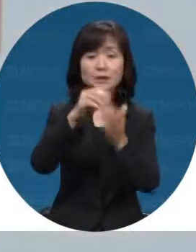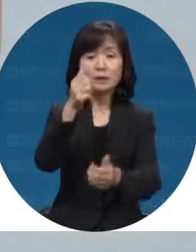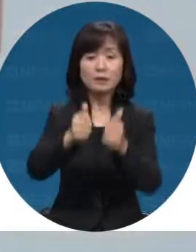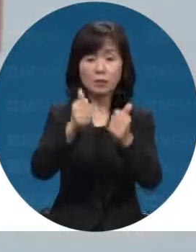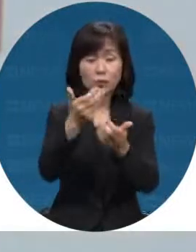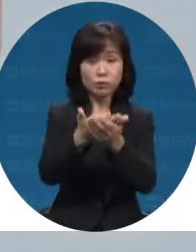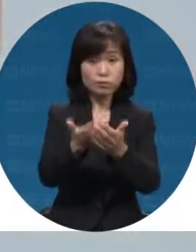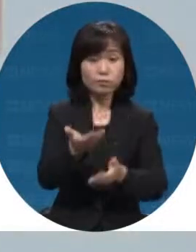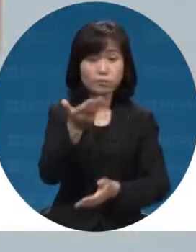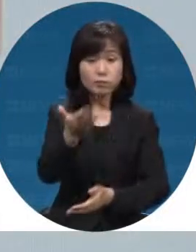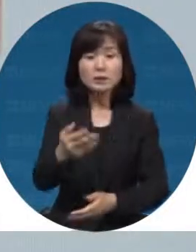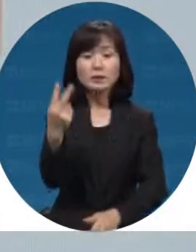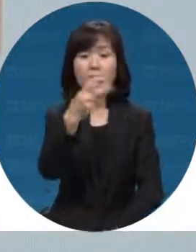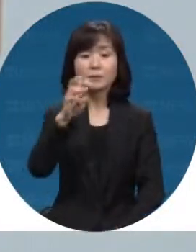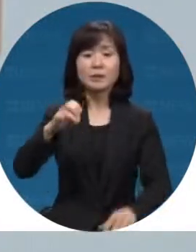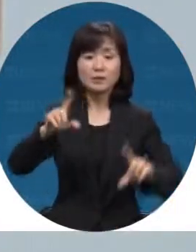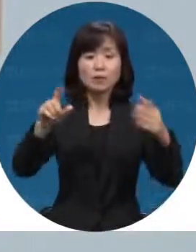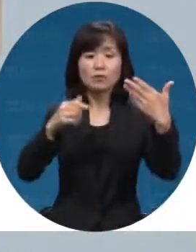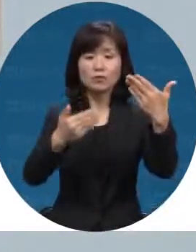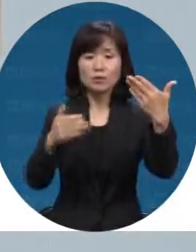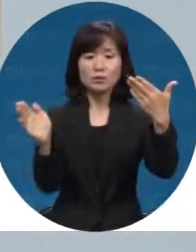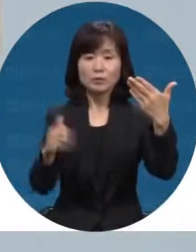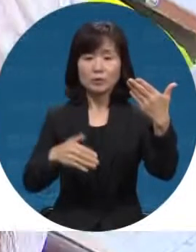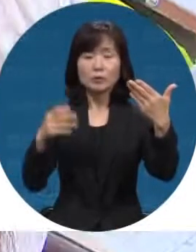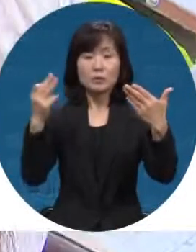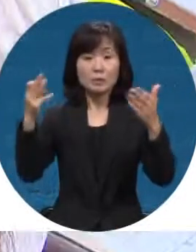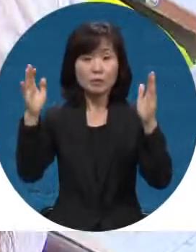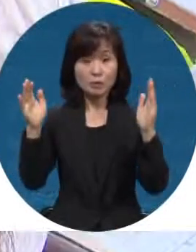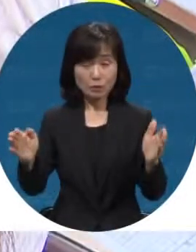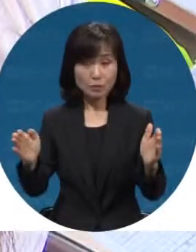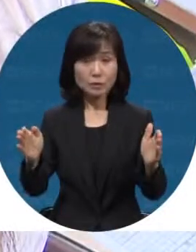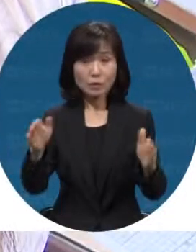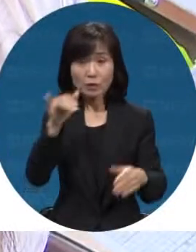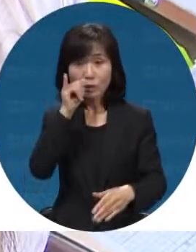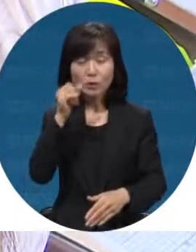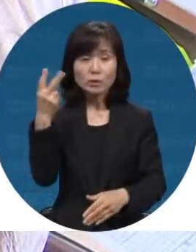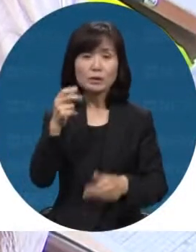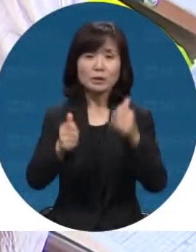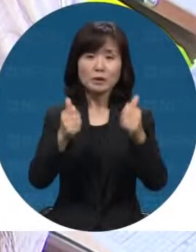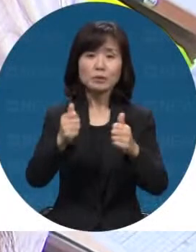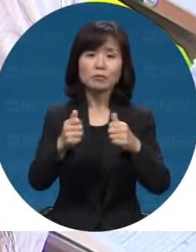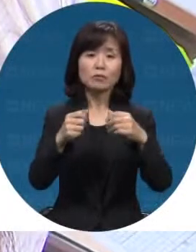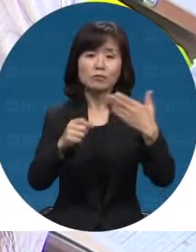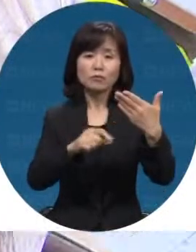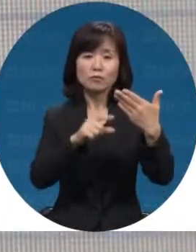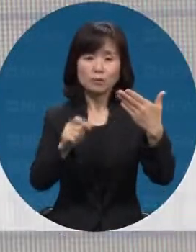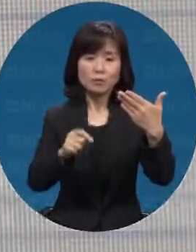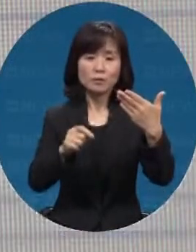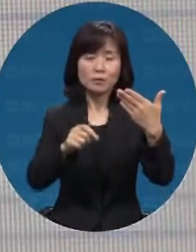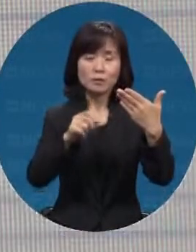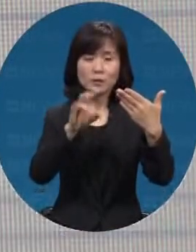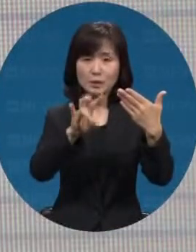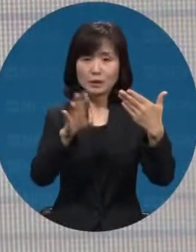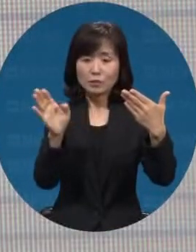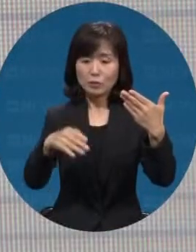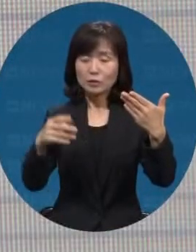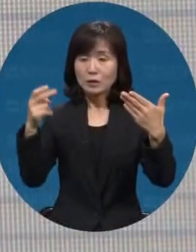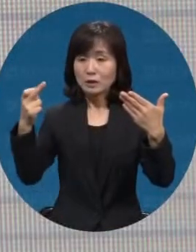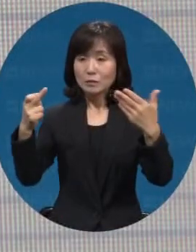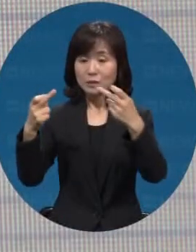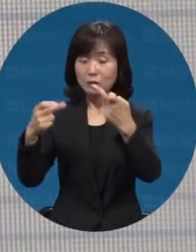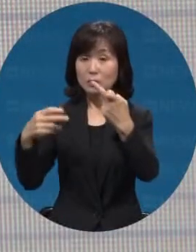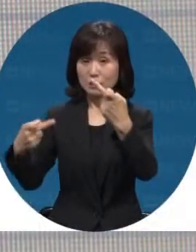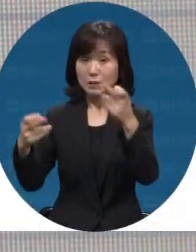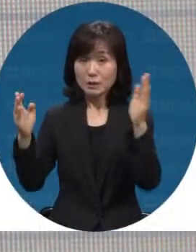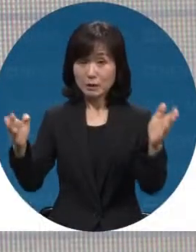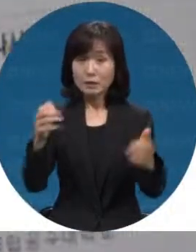나흘간 진행되고 전용 기간은 9월 14일에 서 12월 12일 까지 이어집니다 정시모집 원서접수